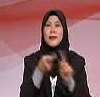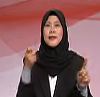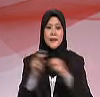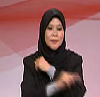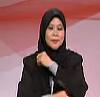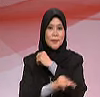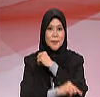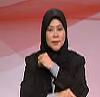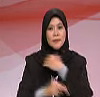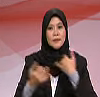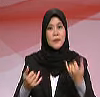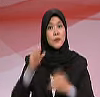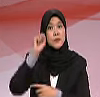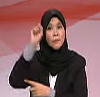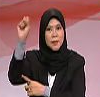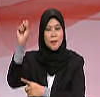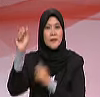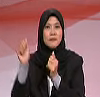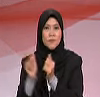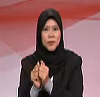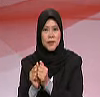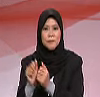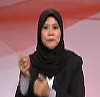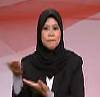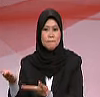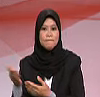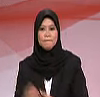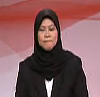bawah Bayu langsung bersama Konstantin Palawan. Silakan Konstantin.